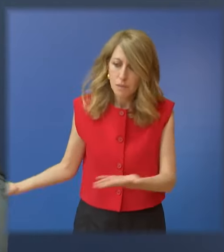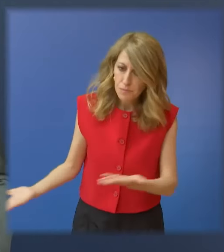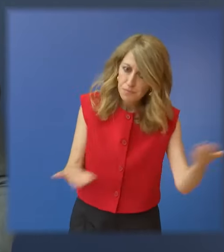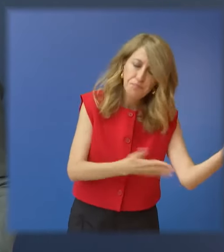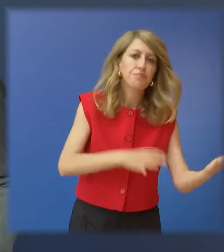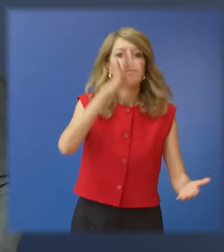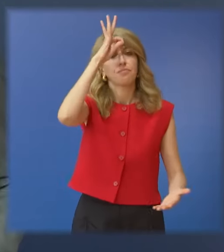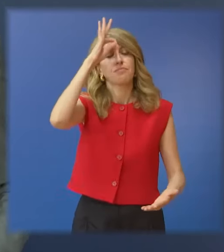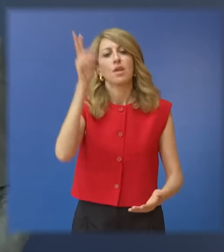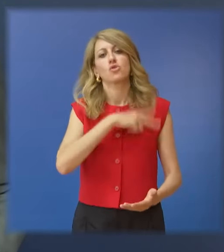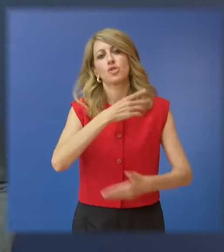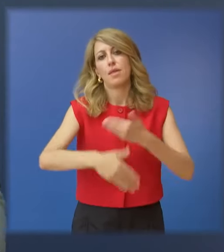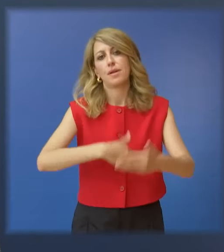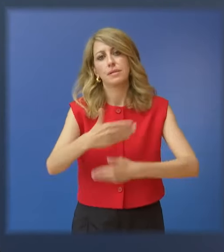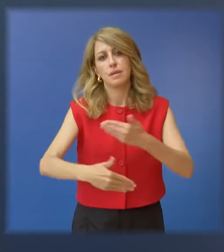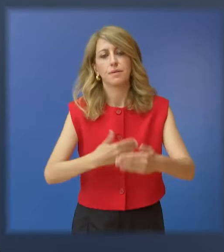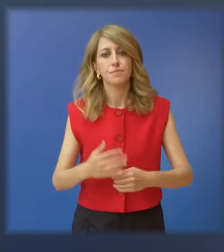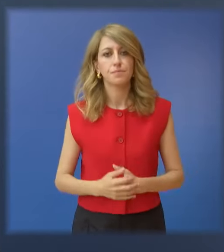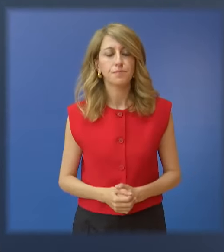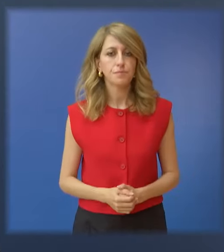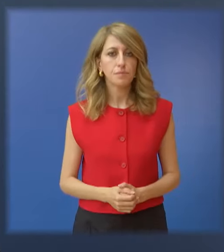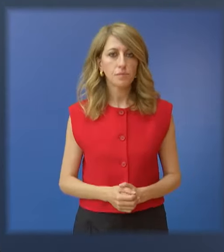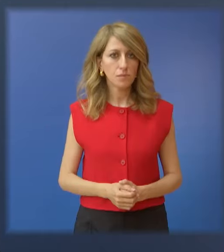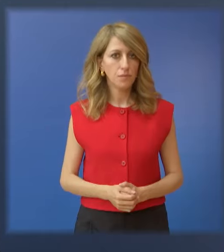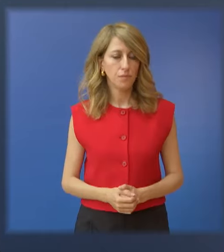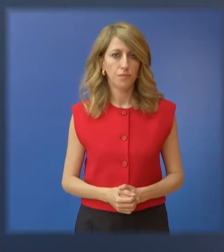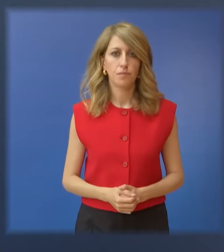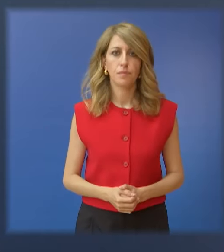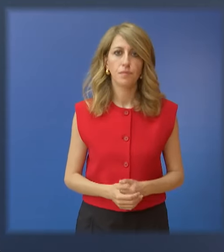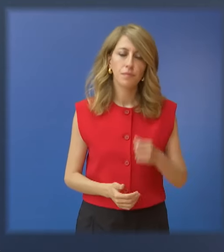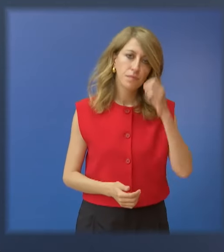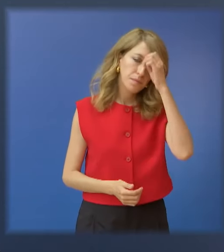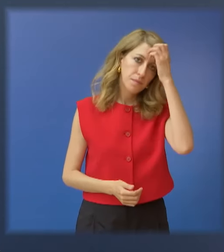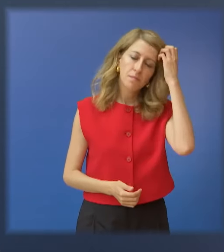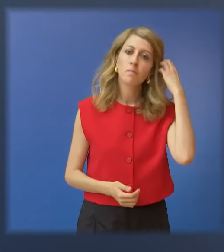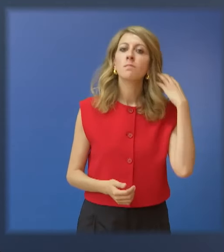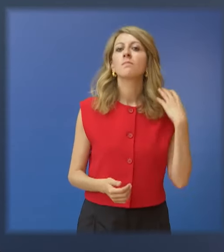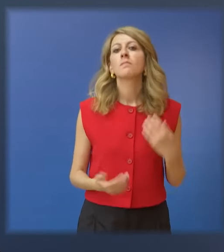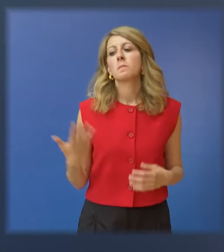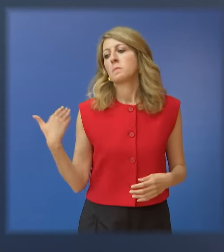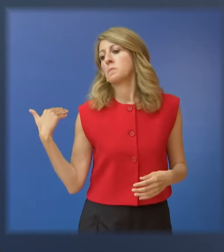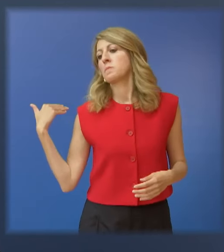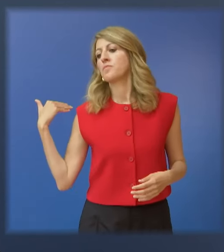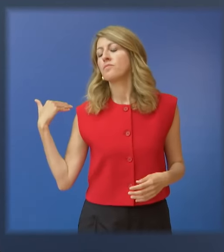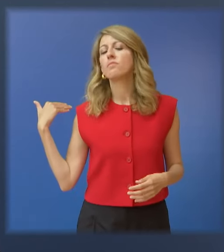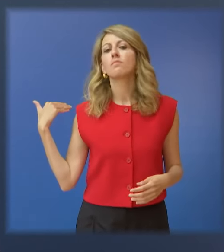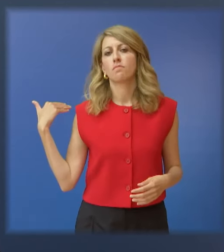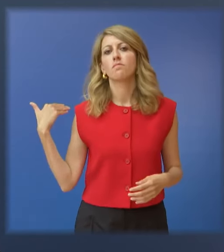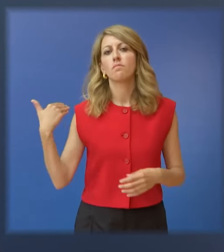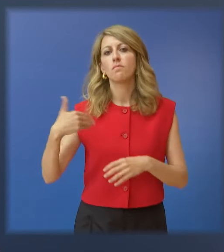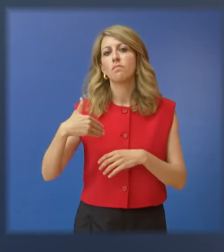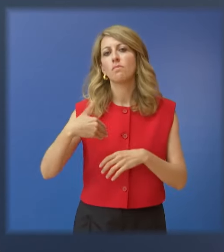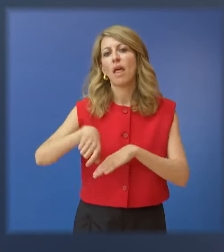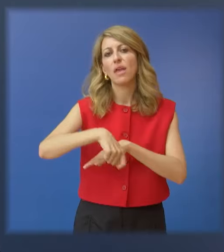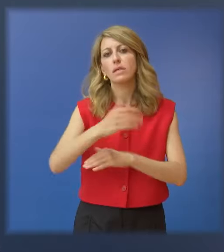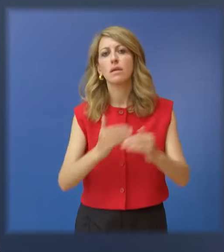διαδικασίες ελάτε κύριε εκπρόσωπε μάθαμε τις προηγούμενες ημέρες για εφνιδιασες του αρείου πάγου στην ευπ έχει